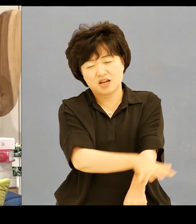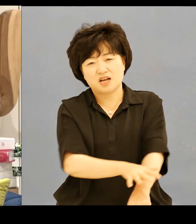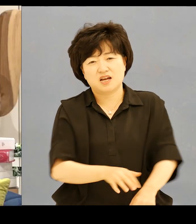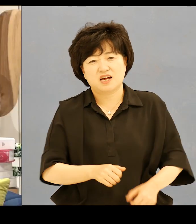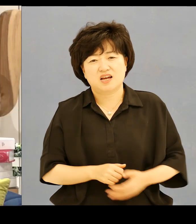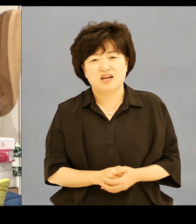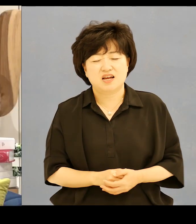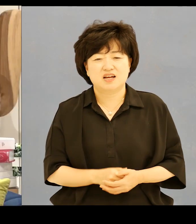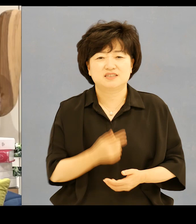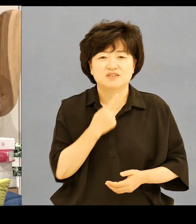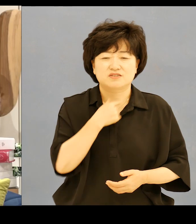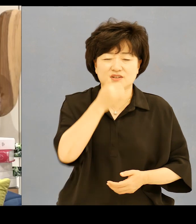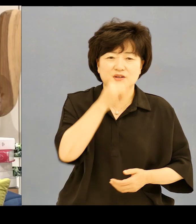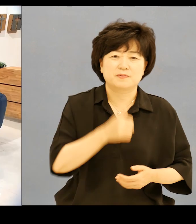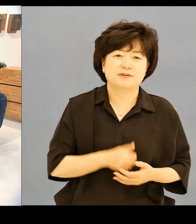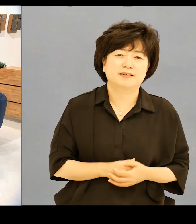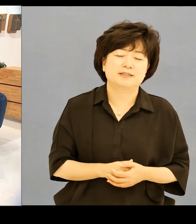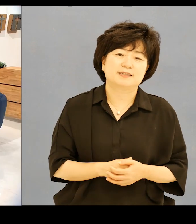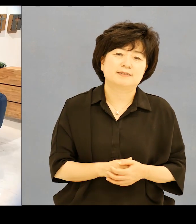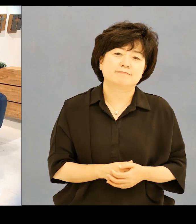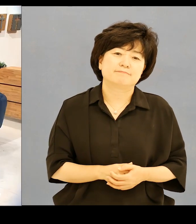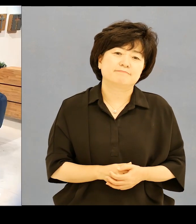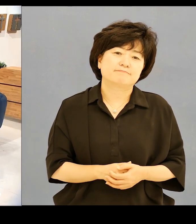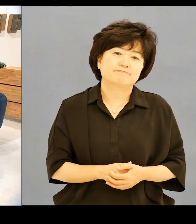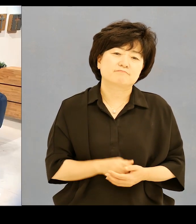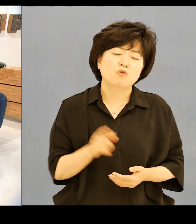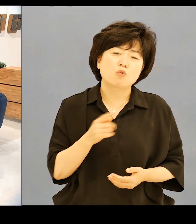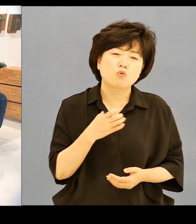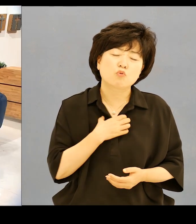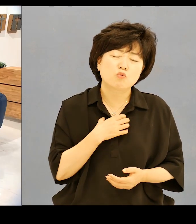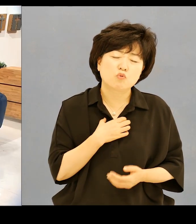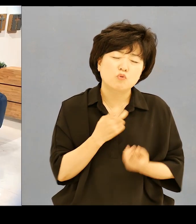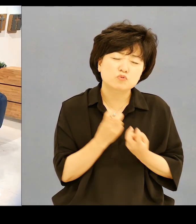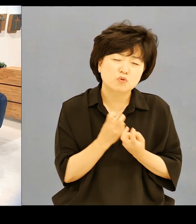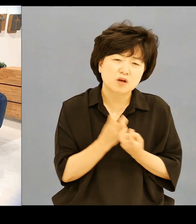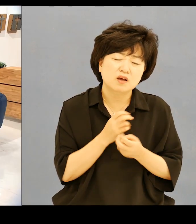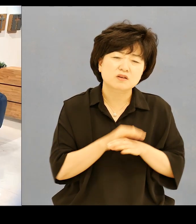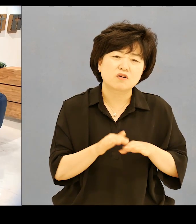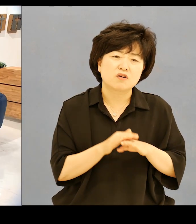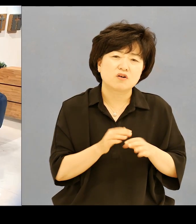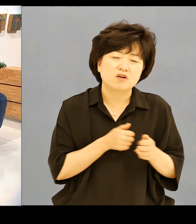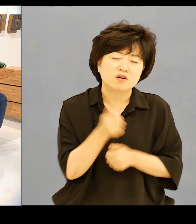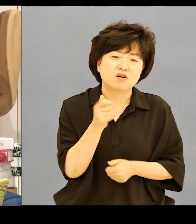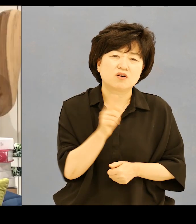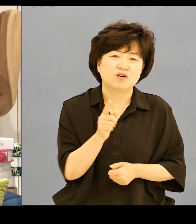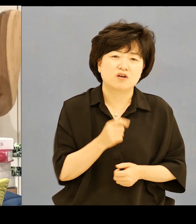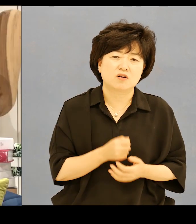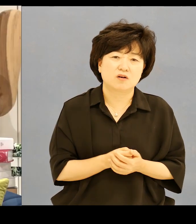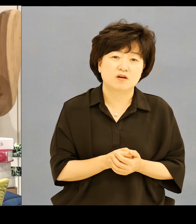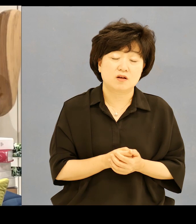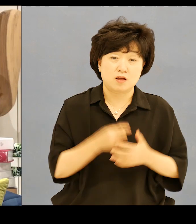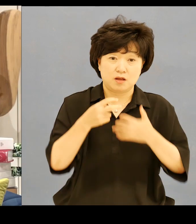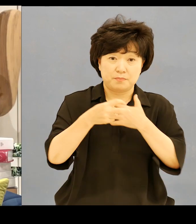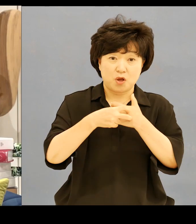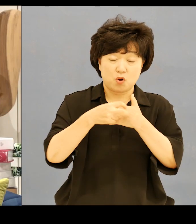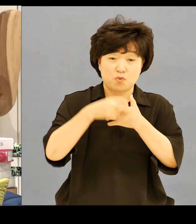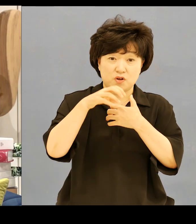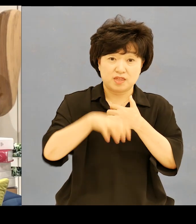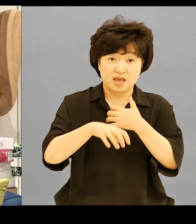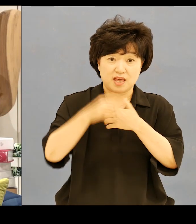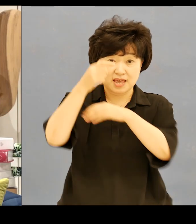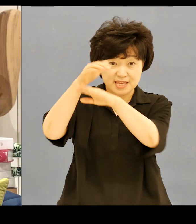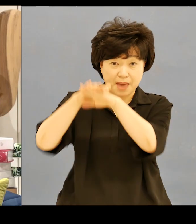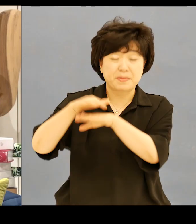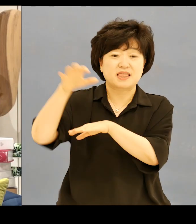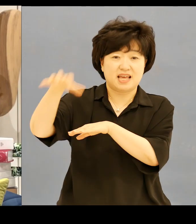그랬던 것 같아요. 그 당시에는 그때 어떻게 그 위기를 극복하셨어요? 그 힘든 시간을 그 병원에 그